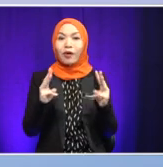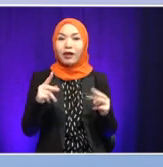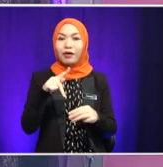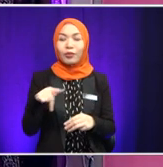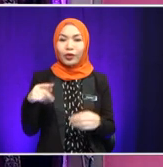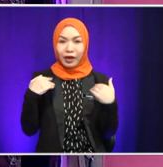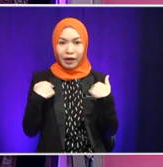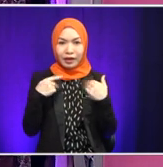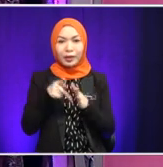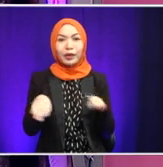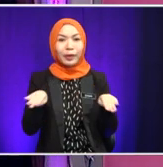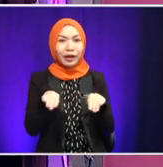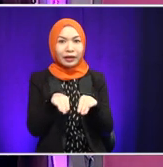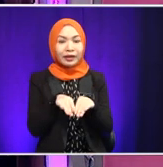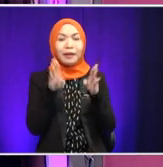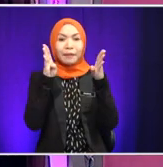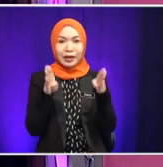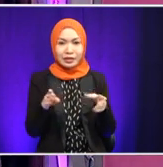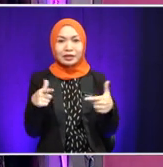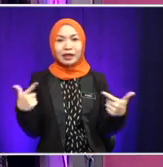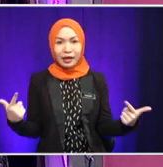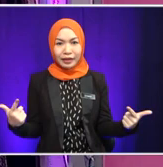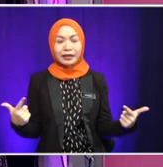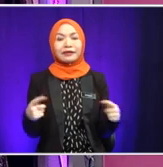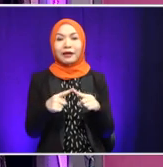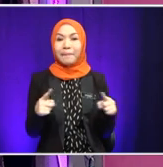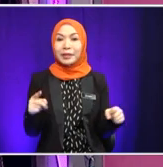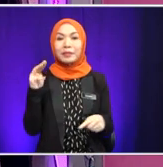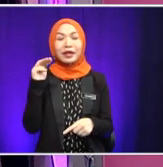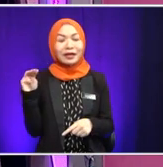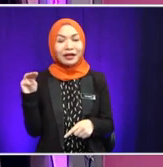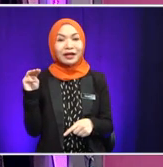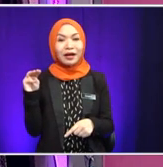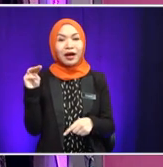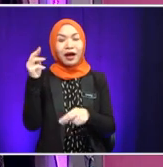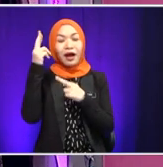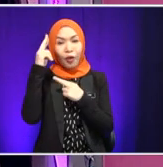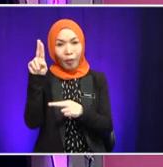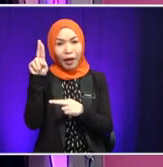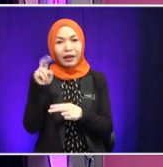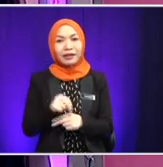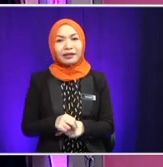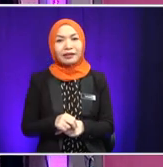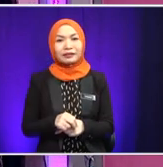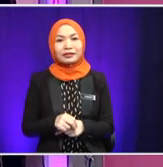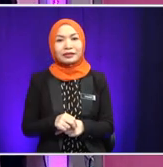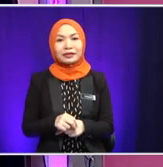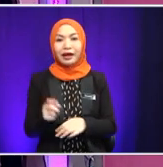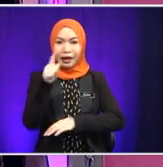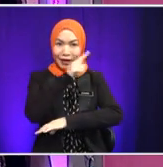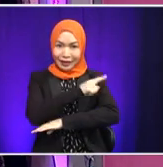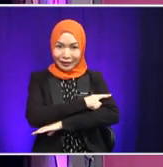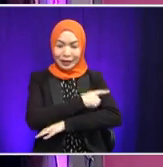Memang mereka menerima dan mereka menghormati walaupun mereka tidak amalkan tetapi mereka menghormati hari tersebut